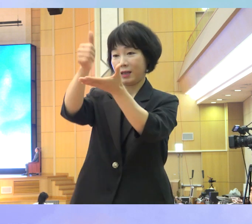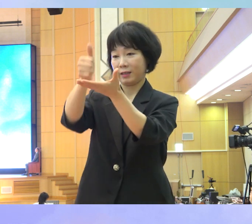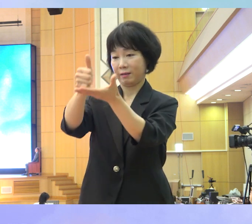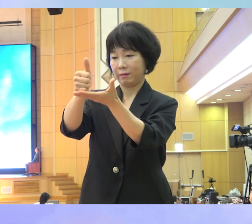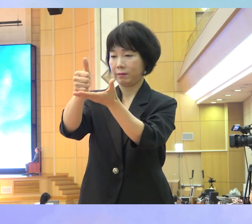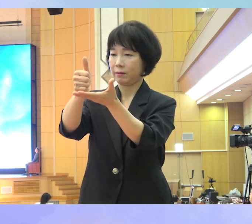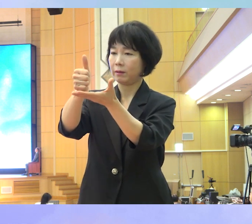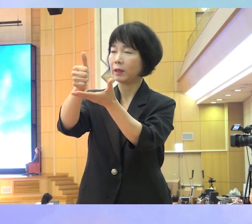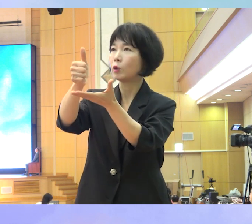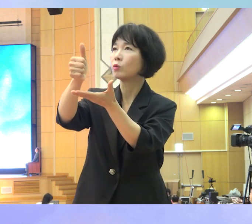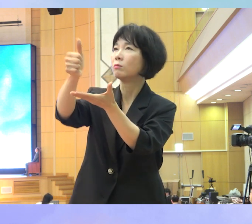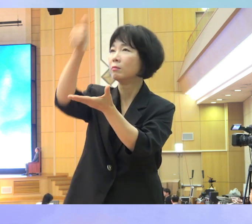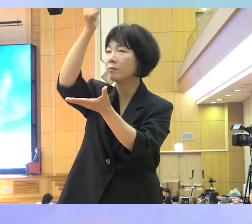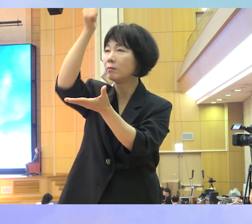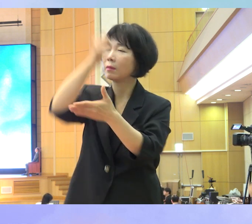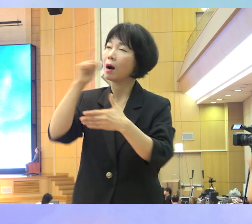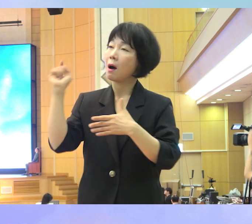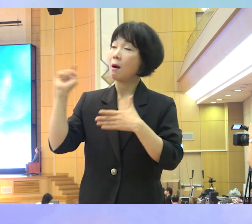예수